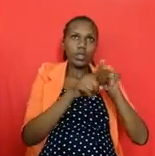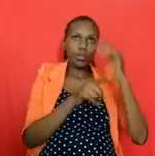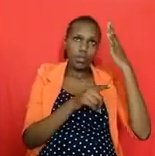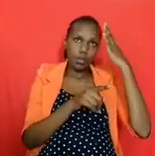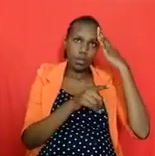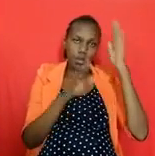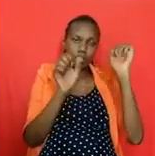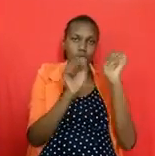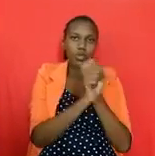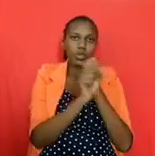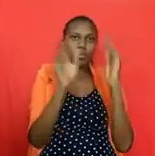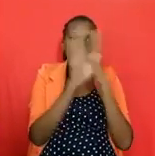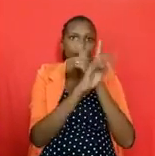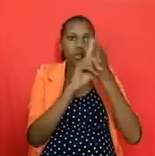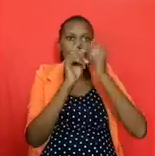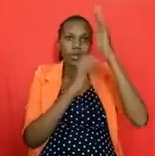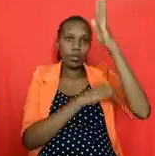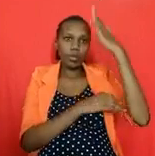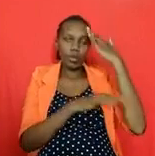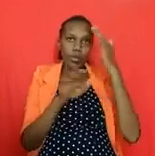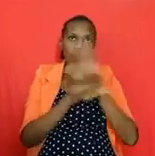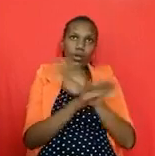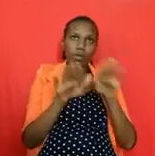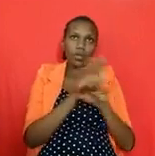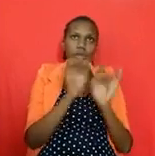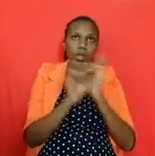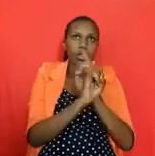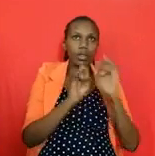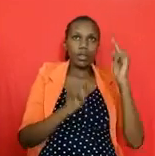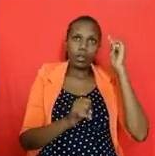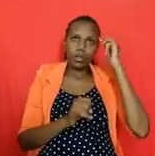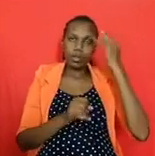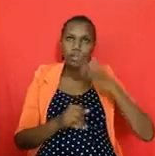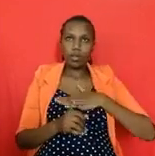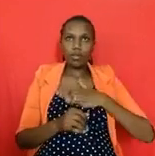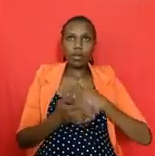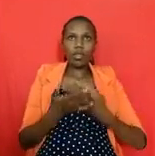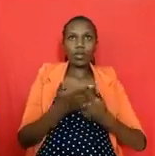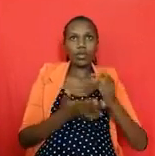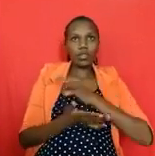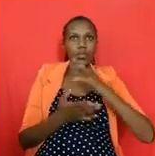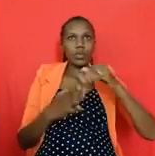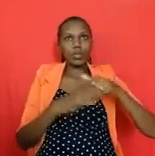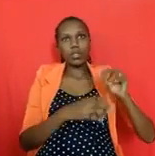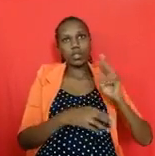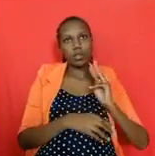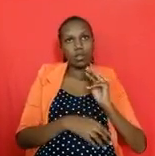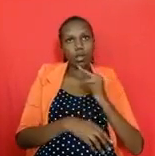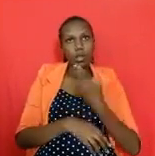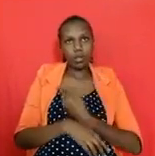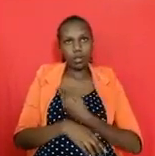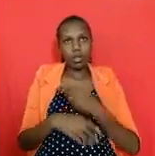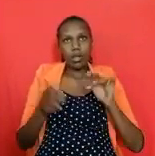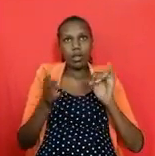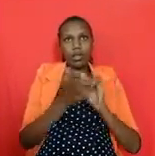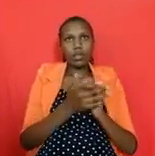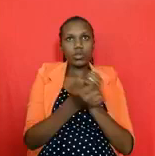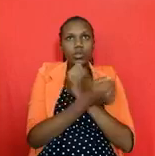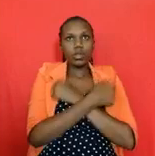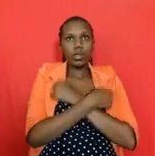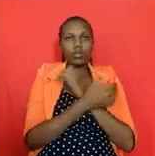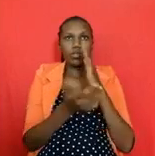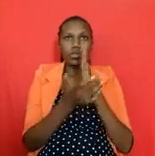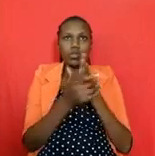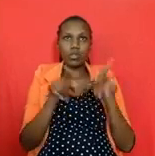maũndũ ma hitho ũtoĩ theria meciria ma ngoro citũ na ũndũ wa gwĩkĩra roho waku mũtheru thĩinĩ wacio nĩgetha tũkwendage kũna